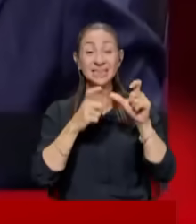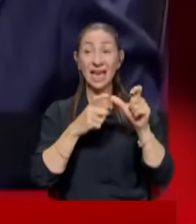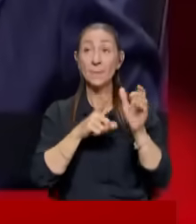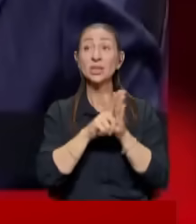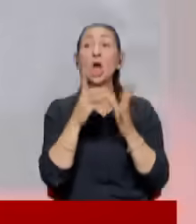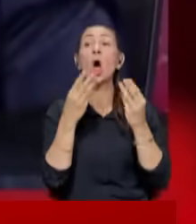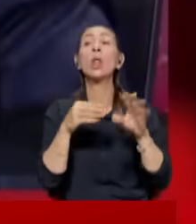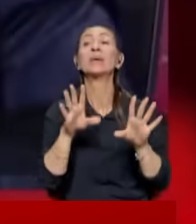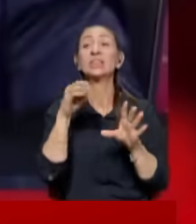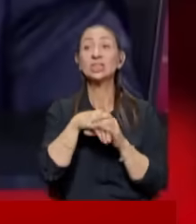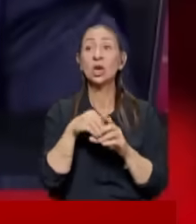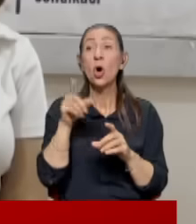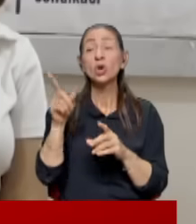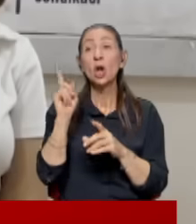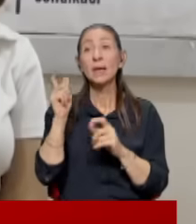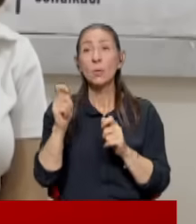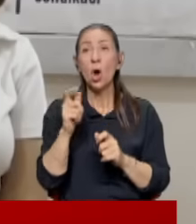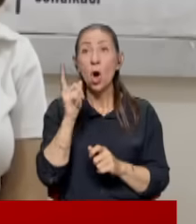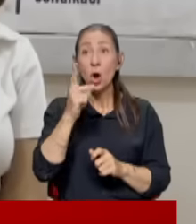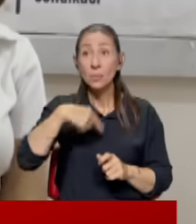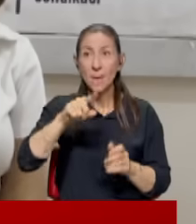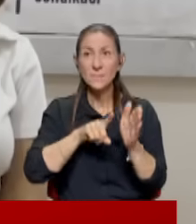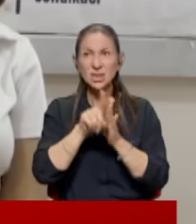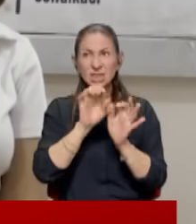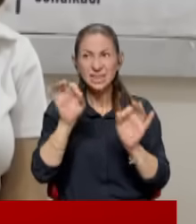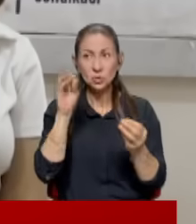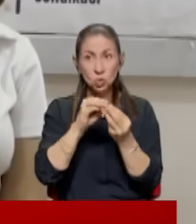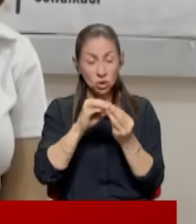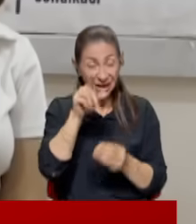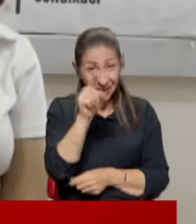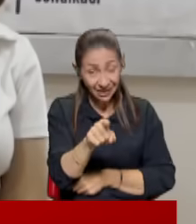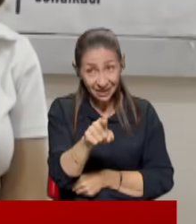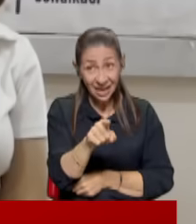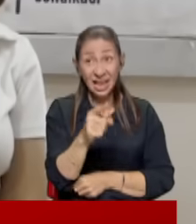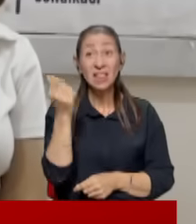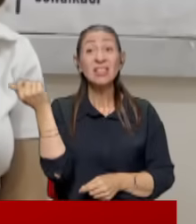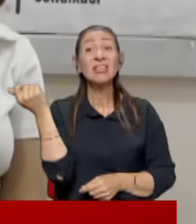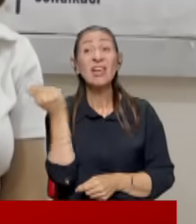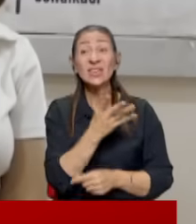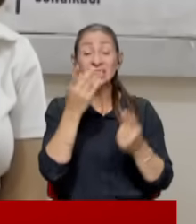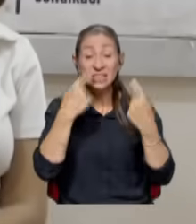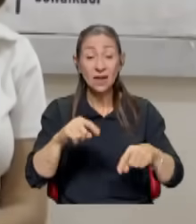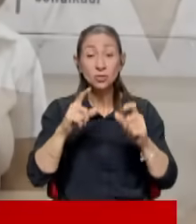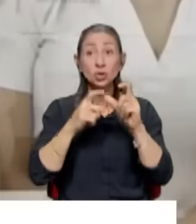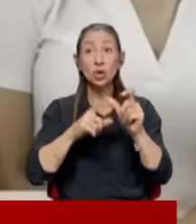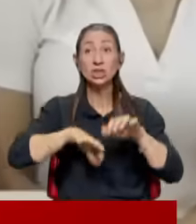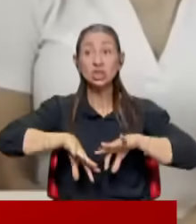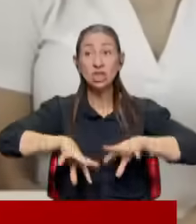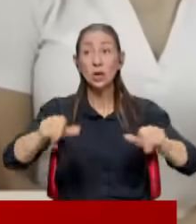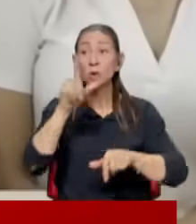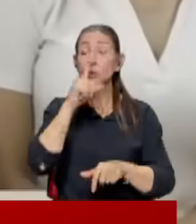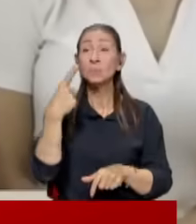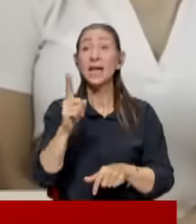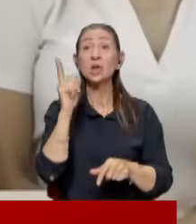başarılı olamadığı için orada öğretmenlik yapıyor. Öğretmenleri başarısızlıkla suçlarken defalarca sınav sorularını çaldıran, yüz